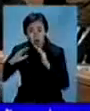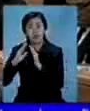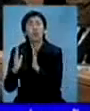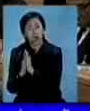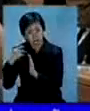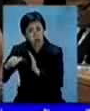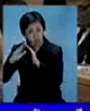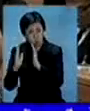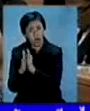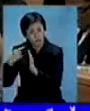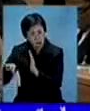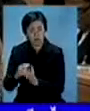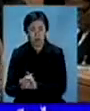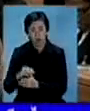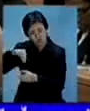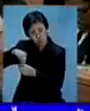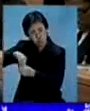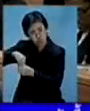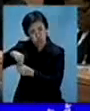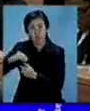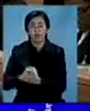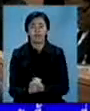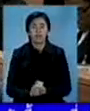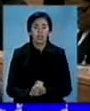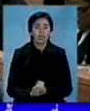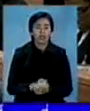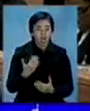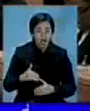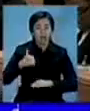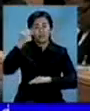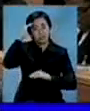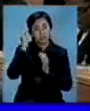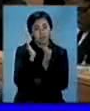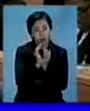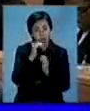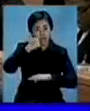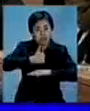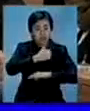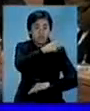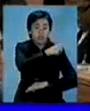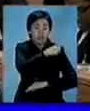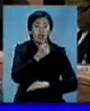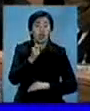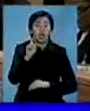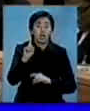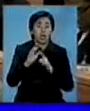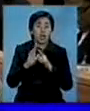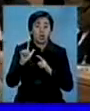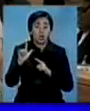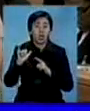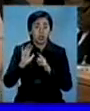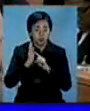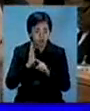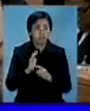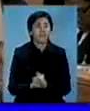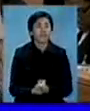วัดสระปทุมหมดแล้วหลังจากนั้นไม่นานพลตำรวจเอกอดุลแสงสิงแก้วได้นำเจ้าหน้าที่ส่วน